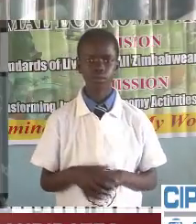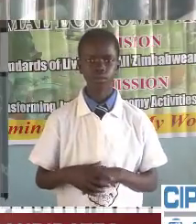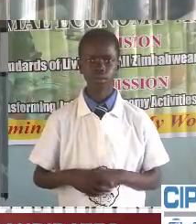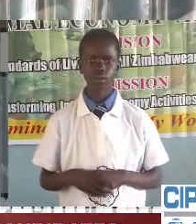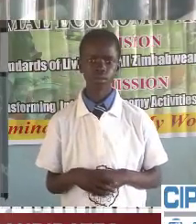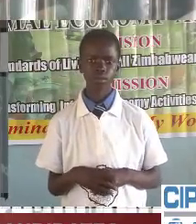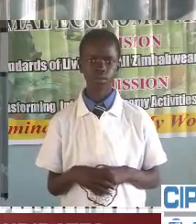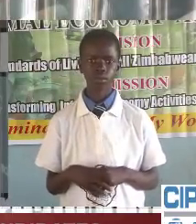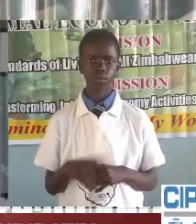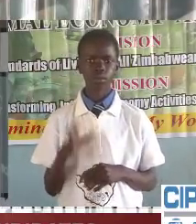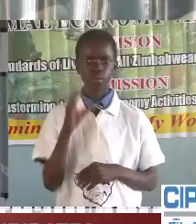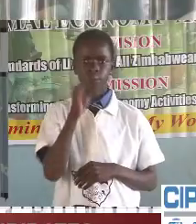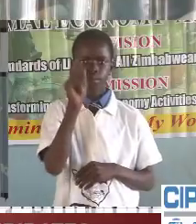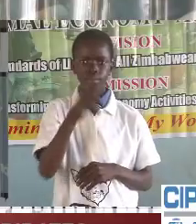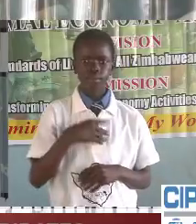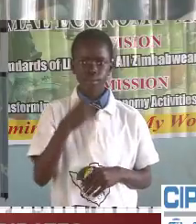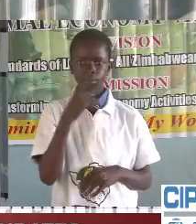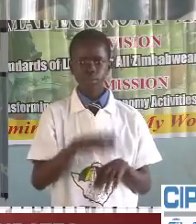takaona kuti vanhu ivavo